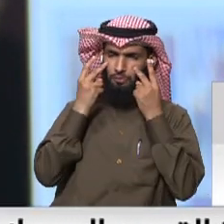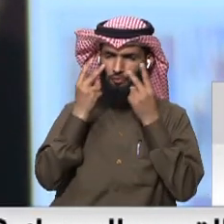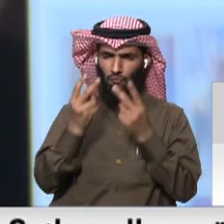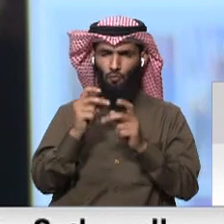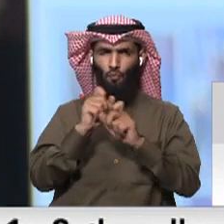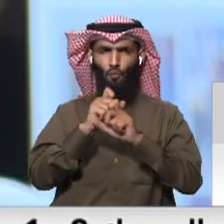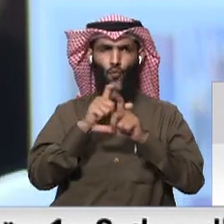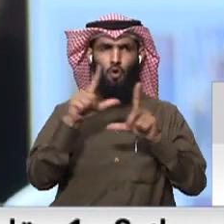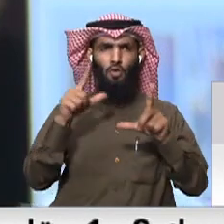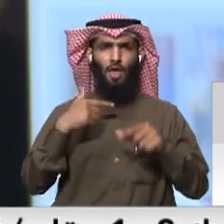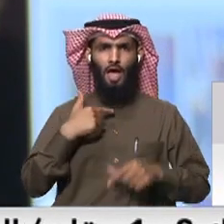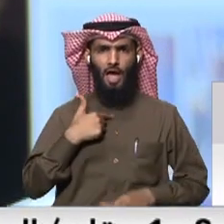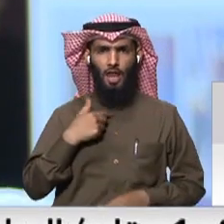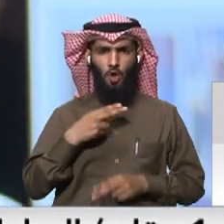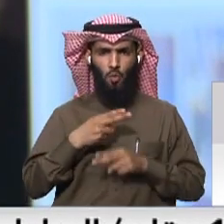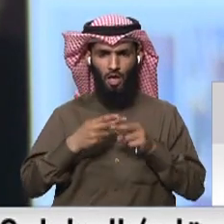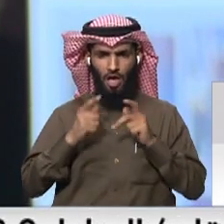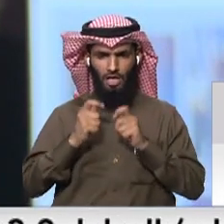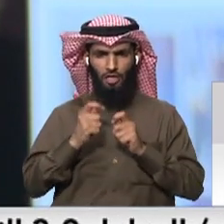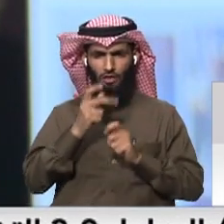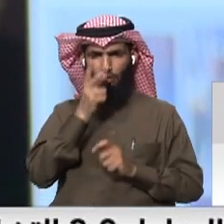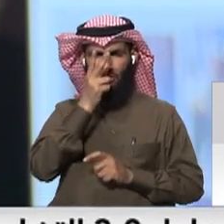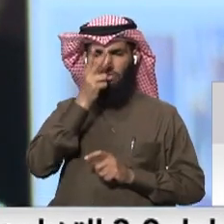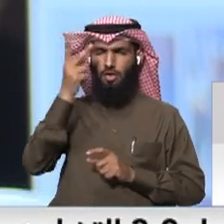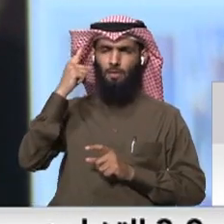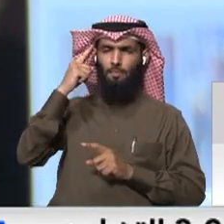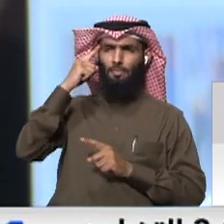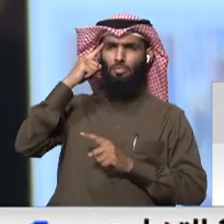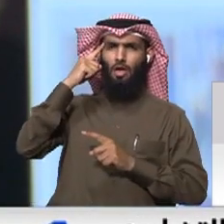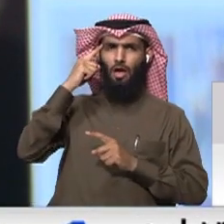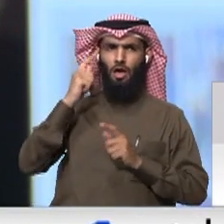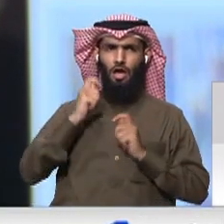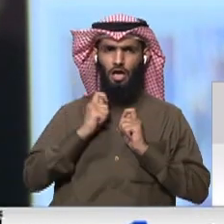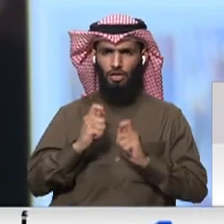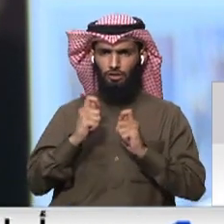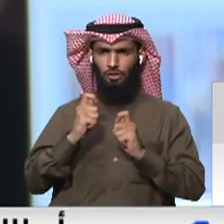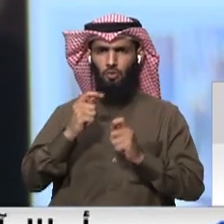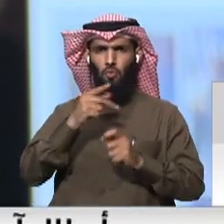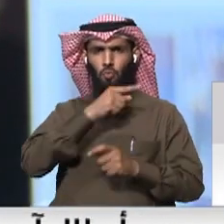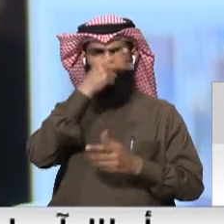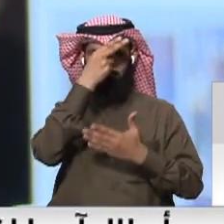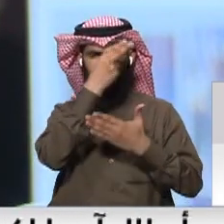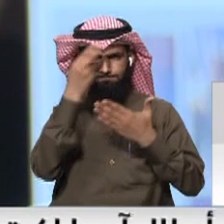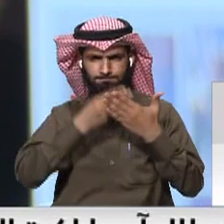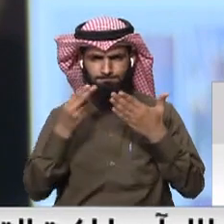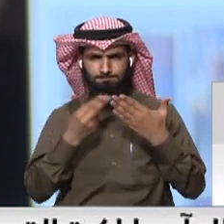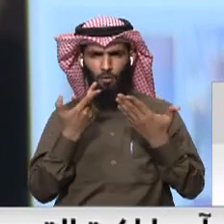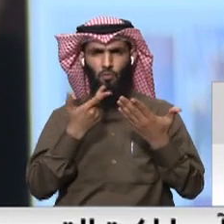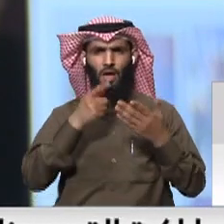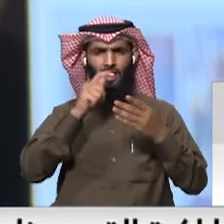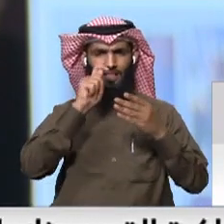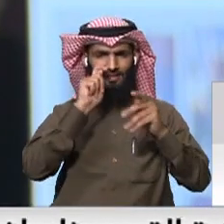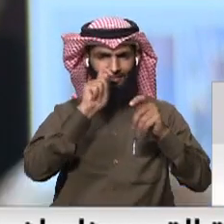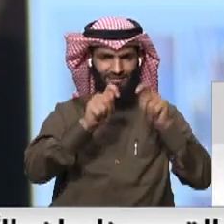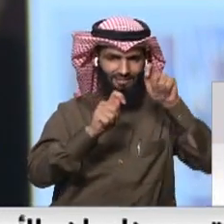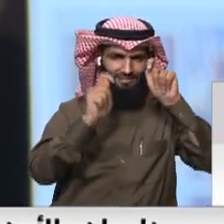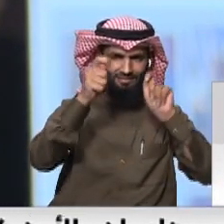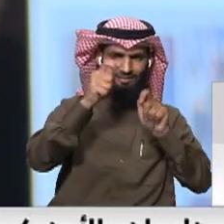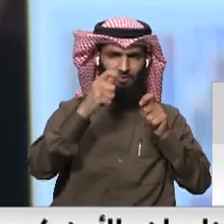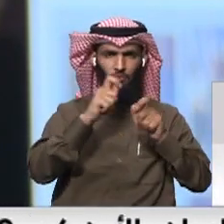وهويتنا الوطنية من خلال التراث والحرف الفنية المتميزين فيها جميع